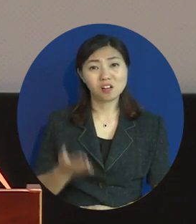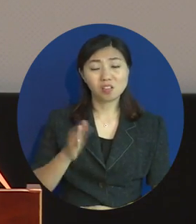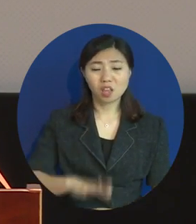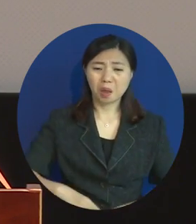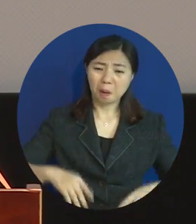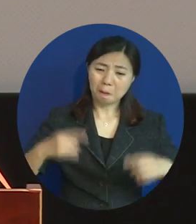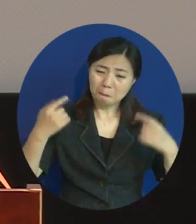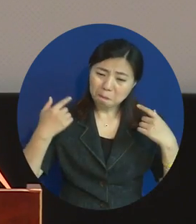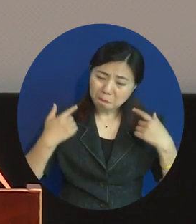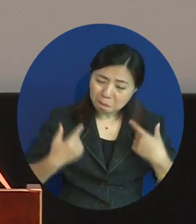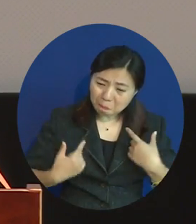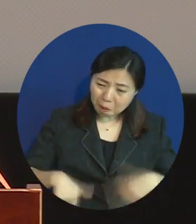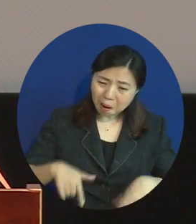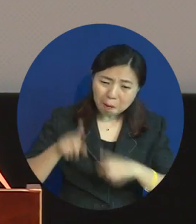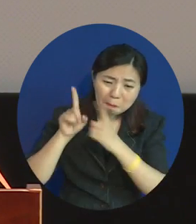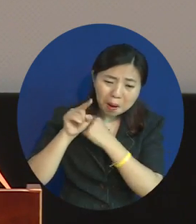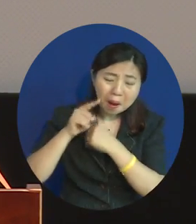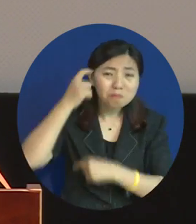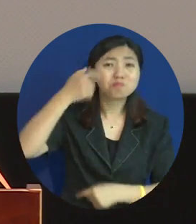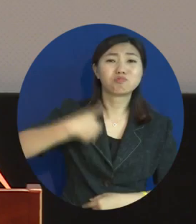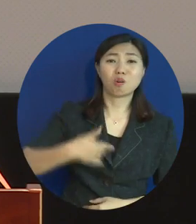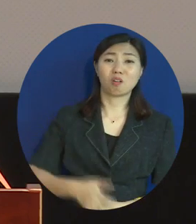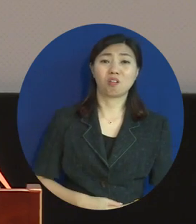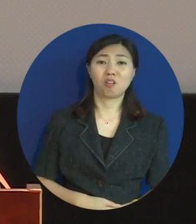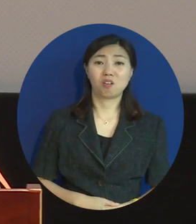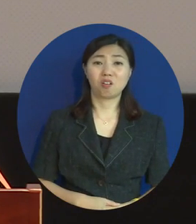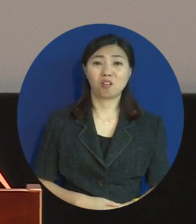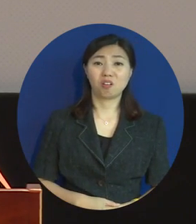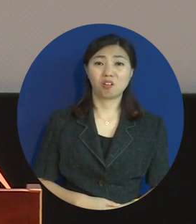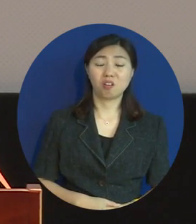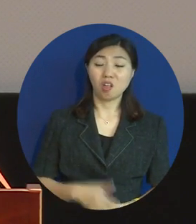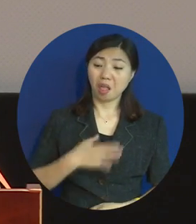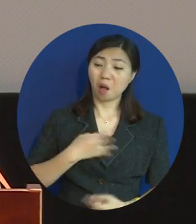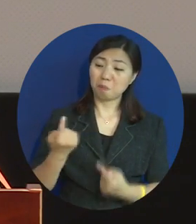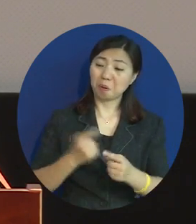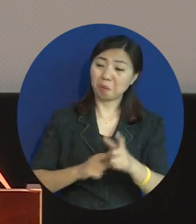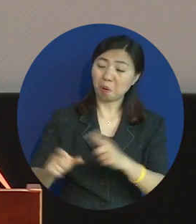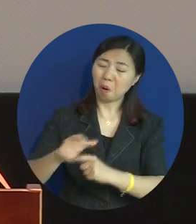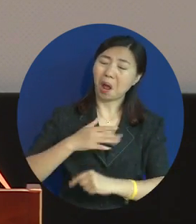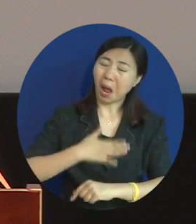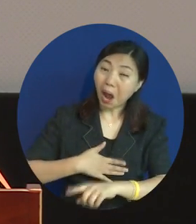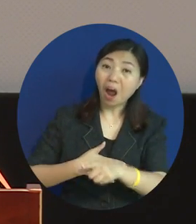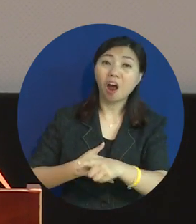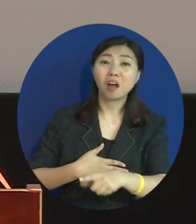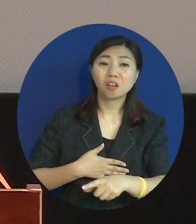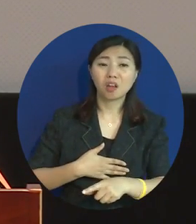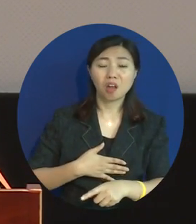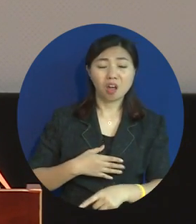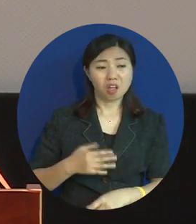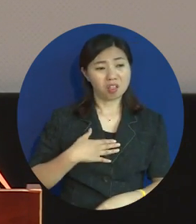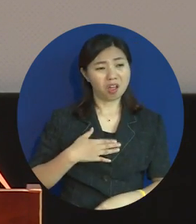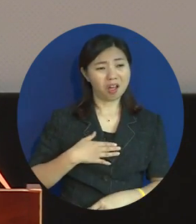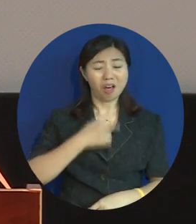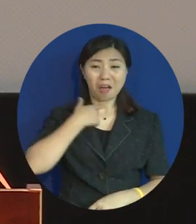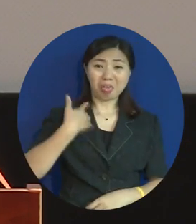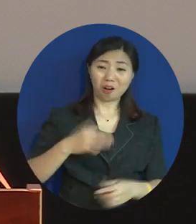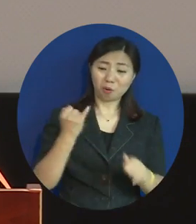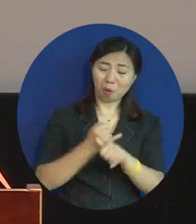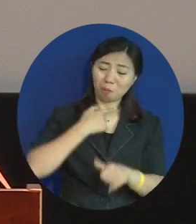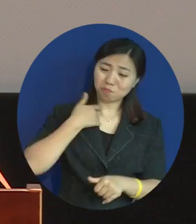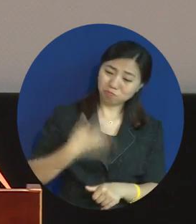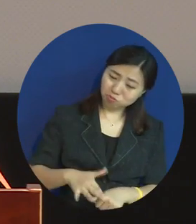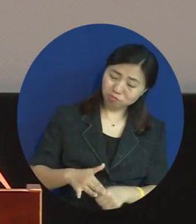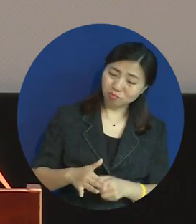그런데 맨날 나한테 그걸 묻는단 말이야. 자기가 잘 아는데 나 해보지도 않는데 나한테 자꾸 물으니까 내가 연구를